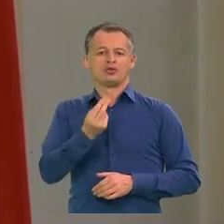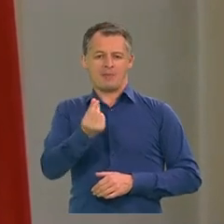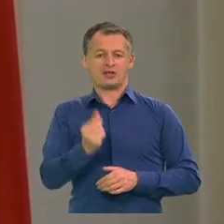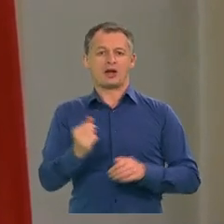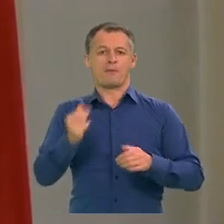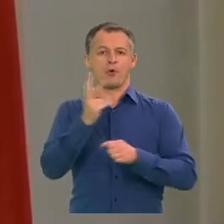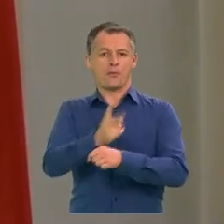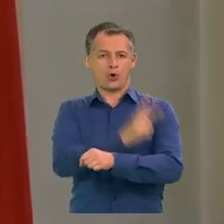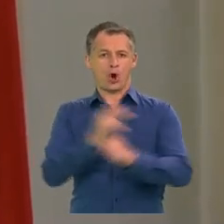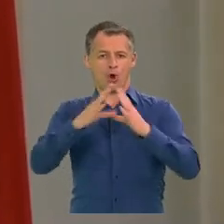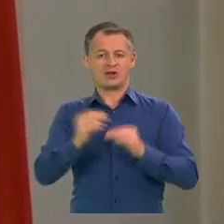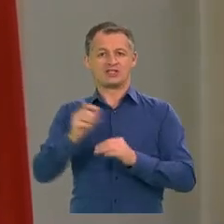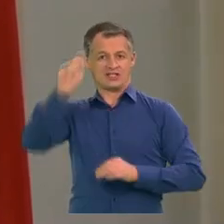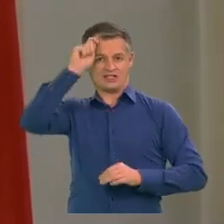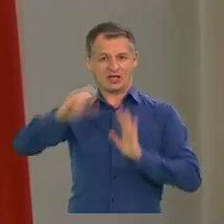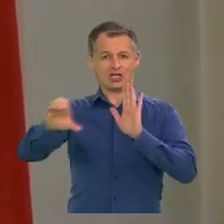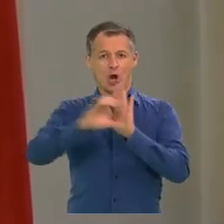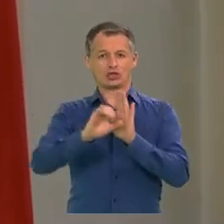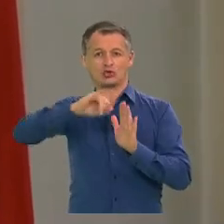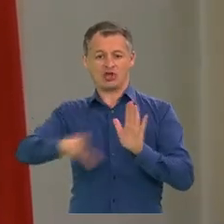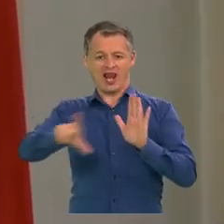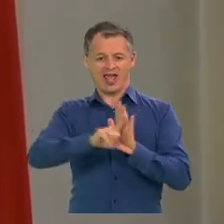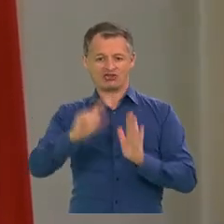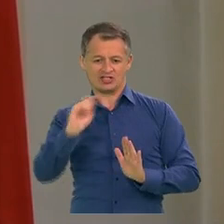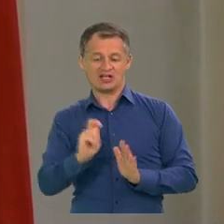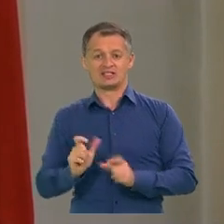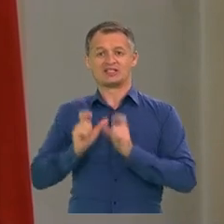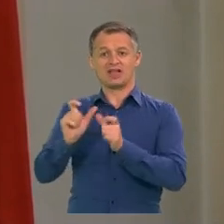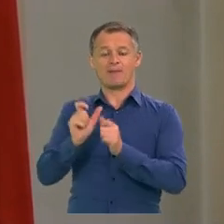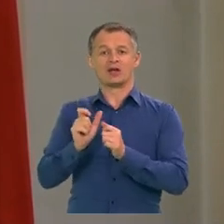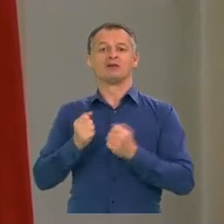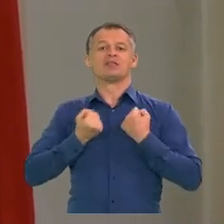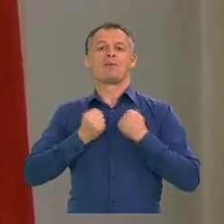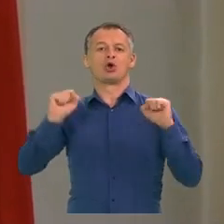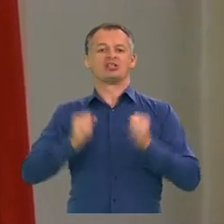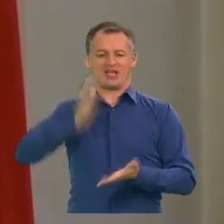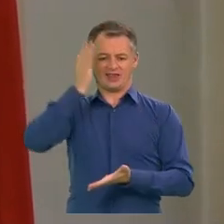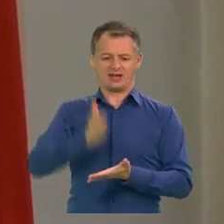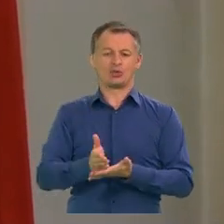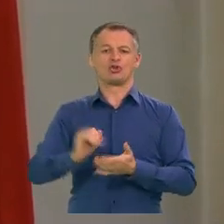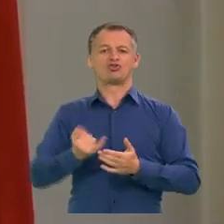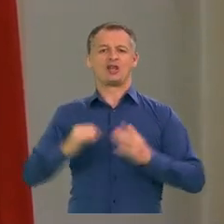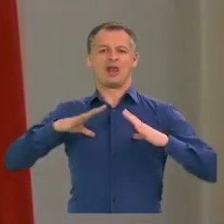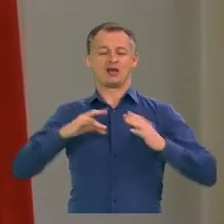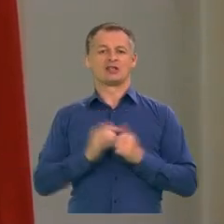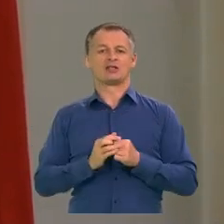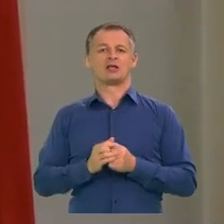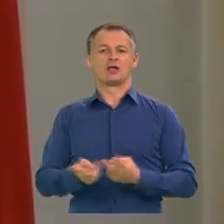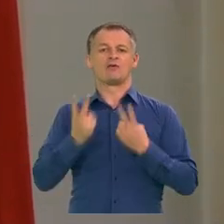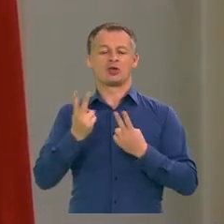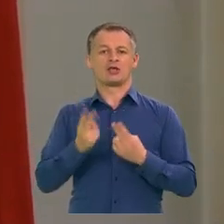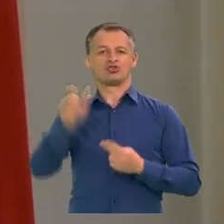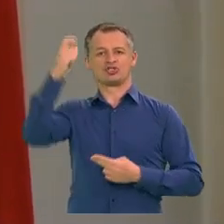să respect Constituția și legile țării, să apăr democrația, drepturile și libertățile fundamentale